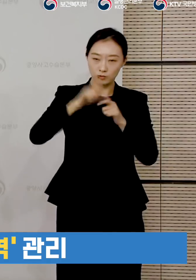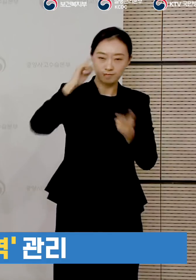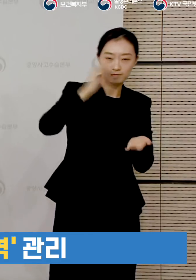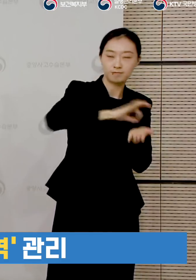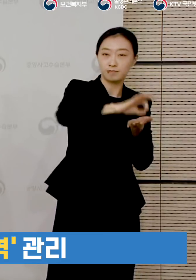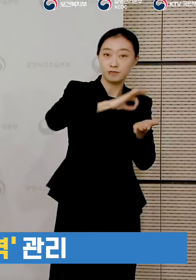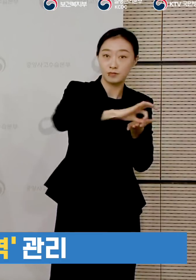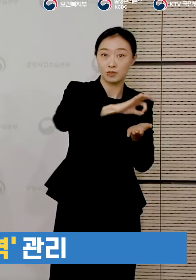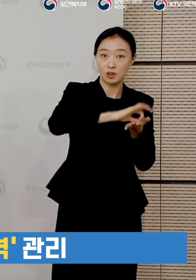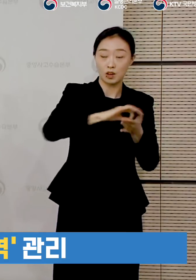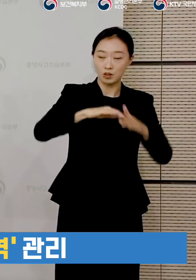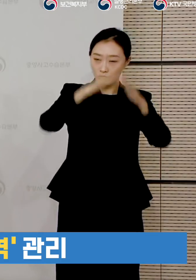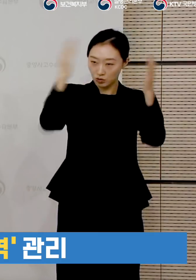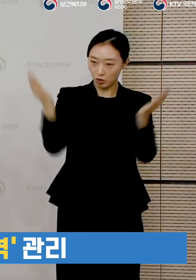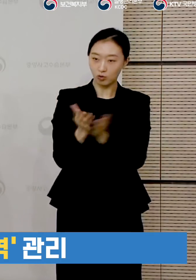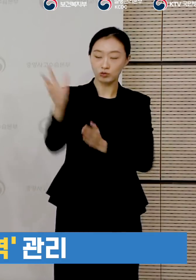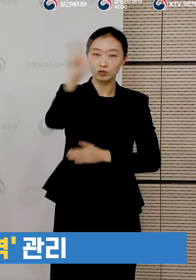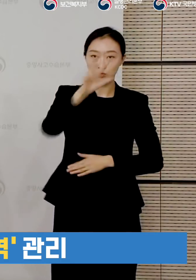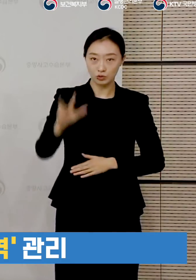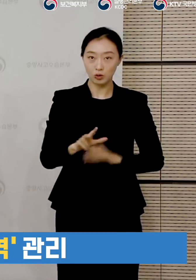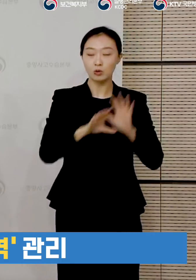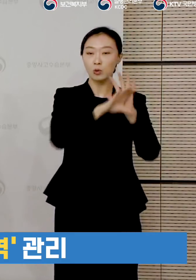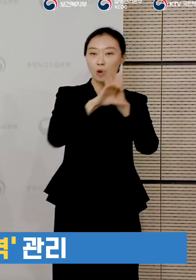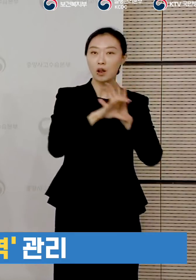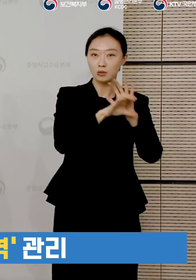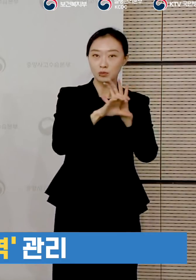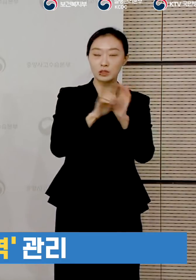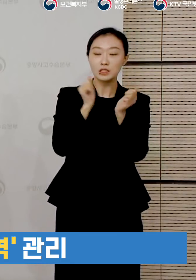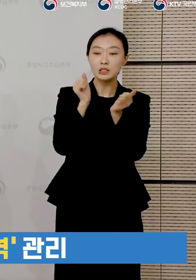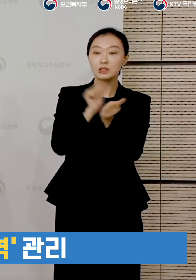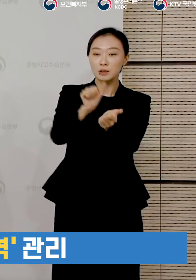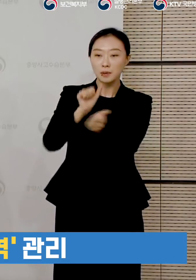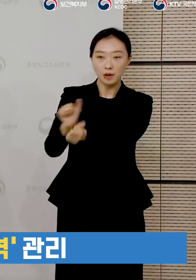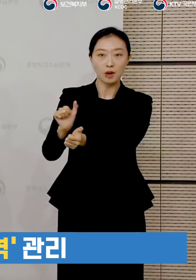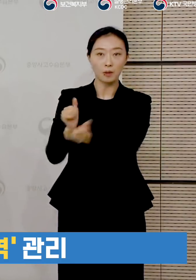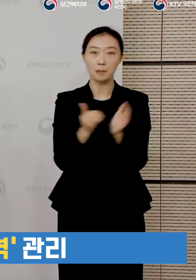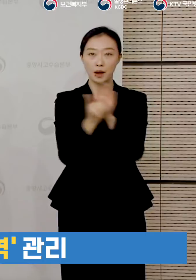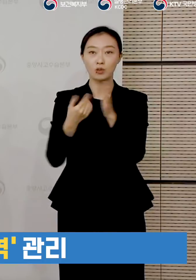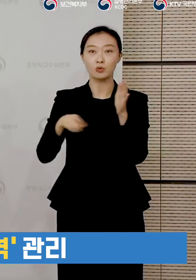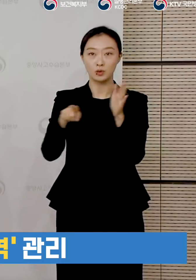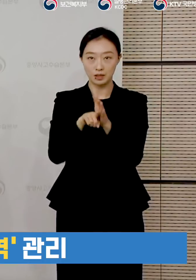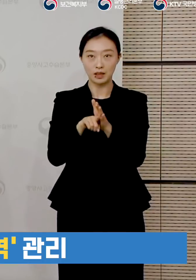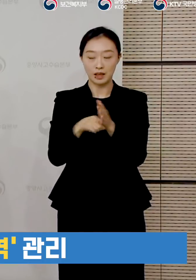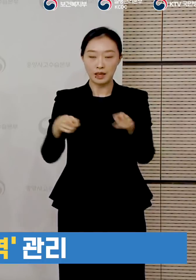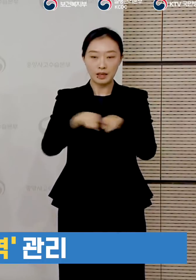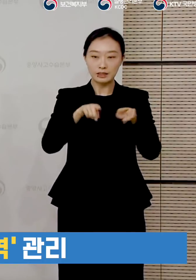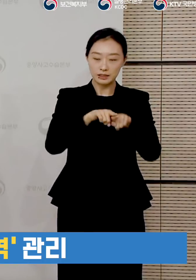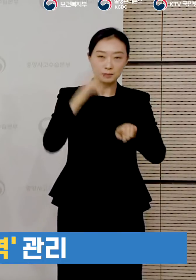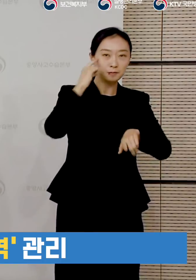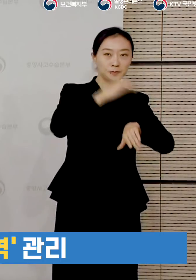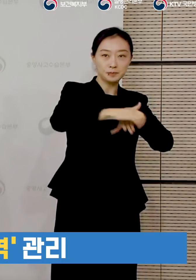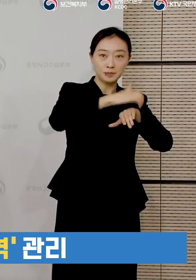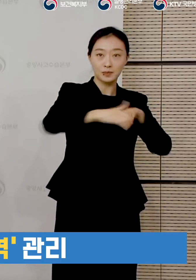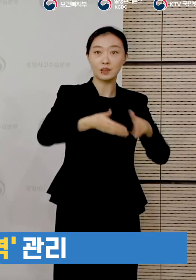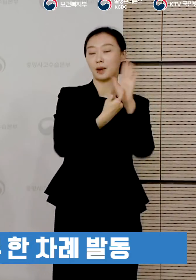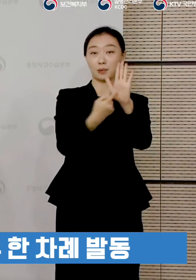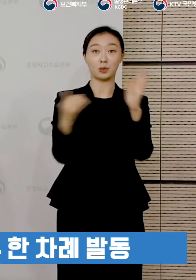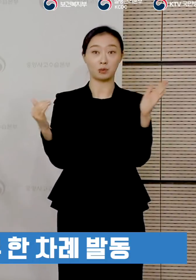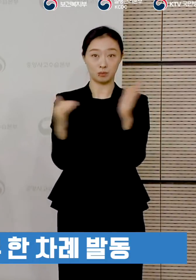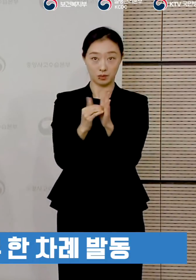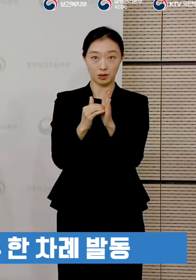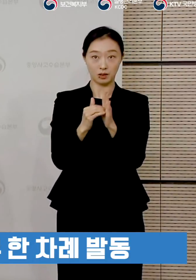전국적으로 코로나19의 지역사회 전파에 대비한 방역 대응 체계를 병행하여 구축하겠다고 밝힌 바